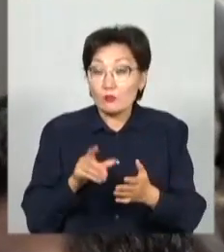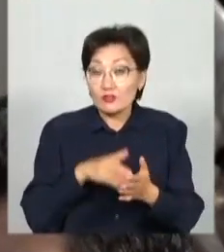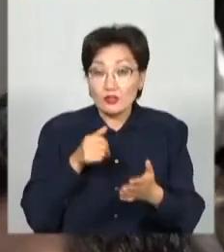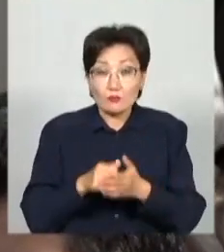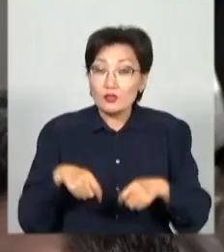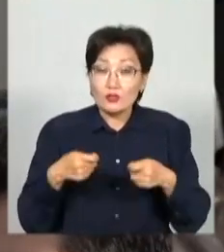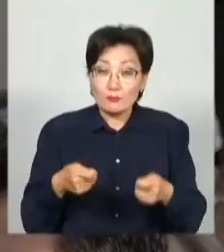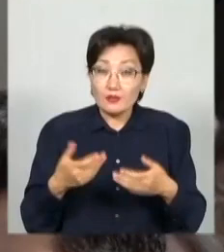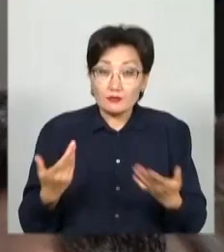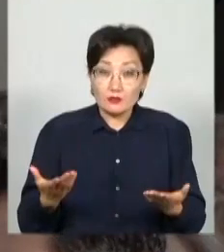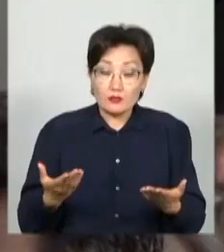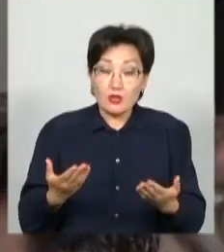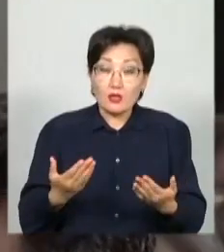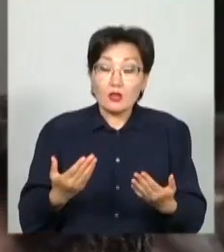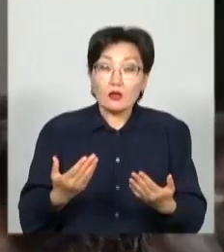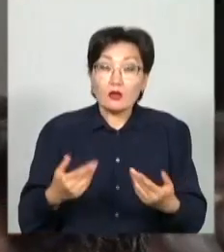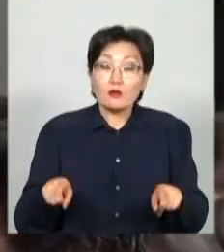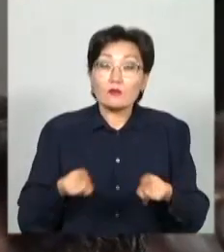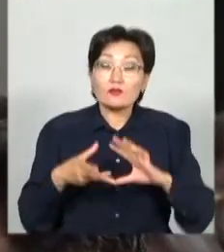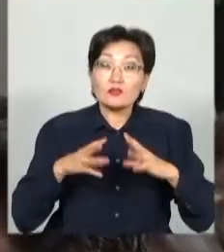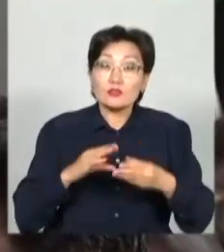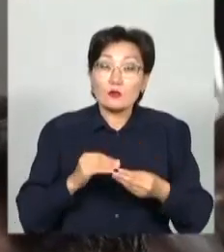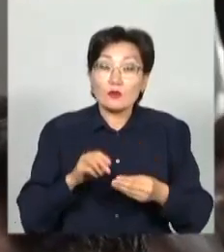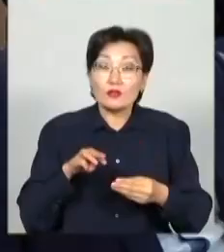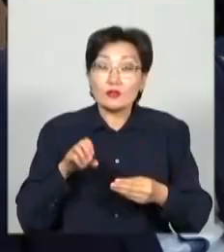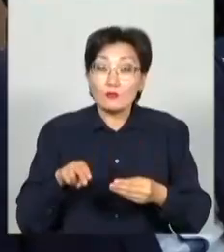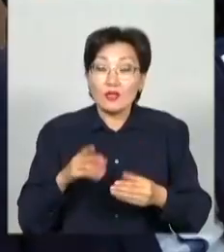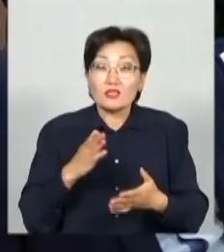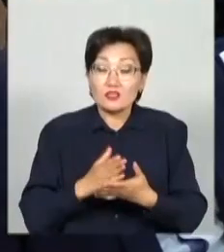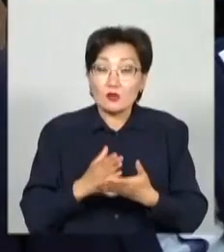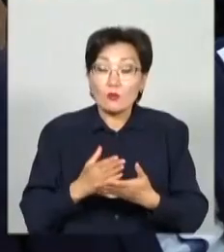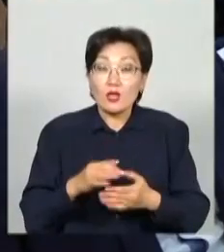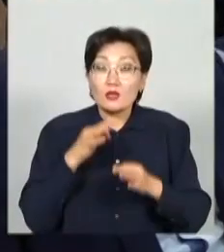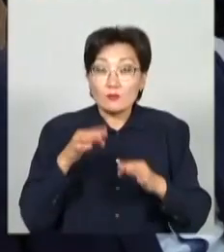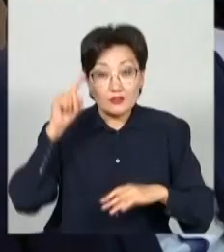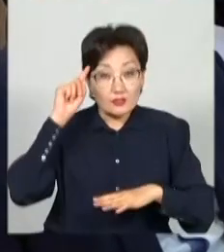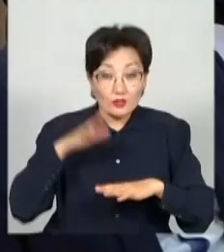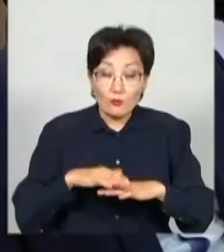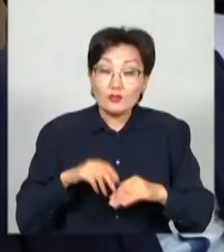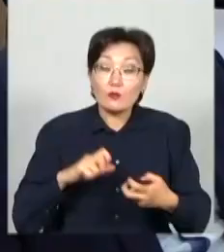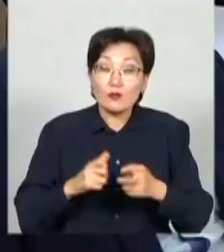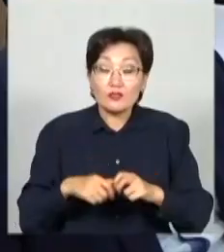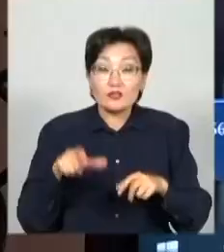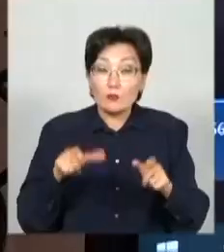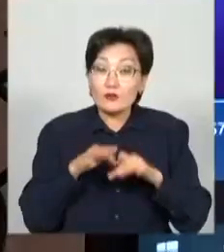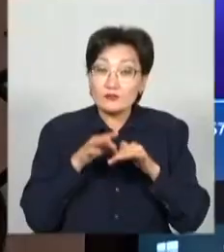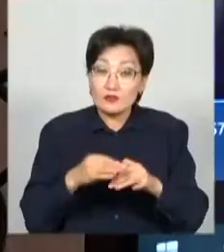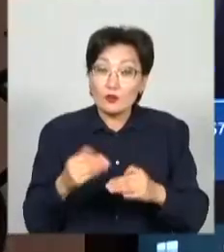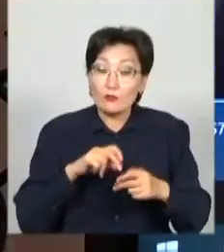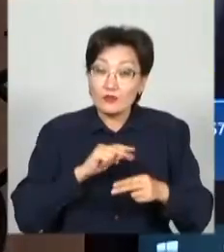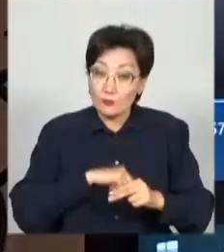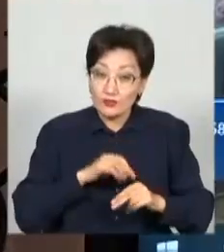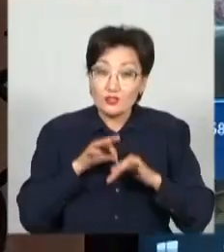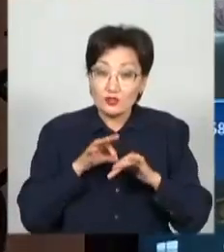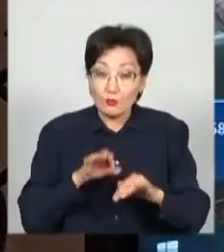не передан. В конце концов, так получилось, этот ТП оказался во дворе. По словам Акима, о проблеме жителей они знают и ведут работы по ее решению.